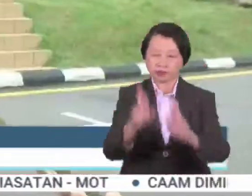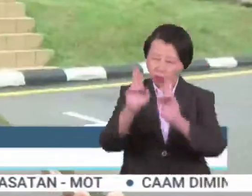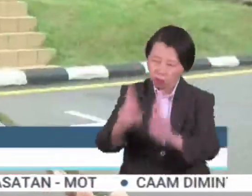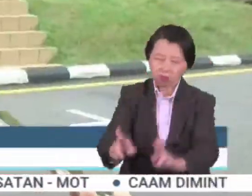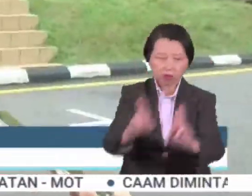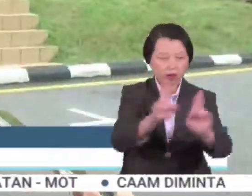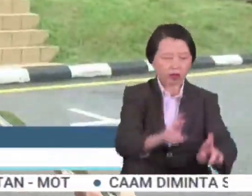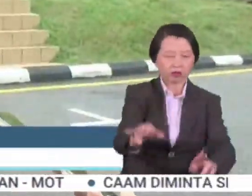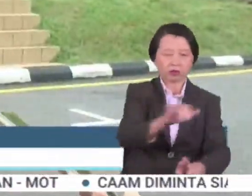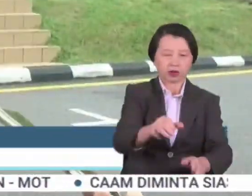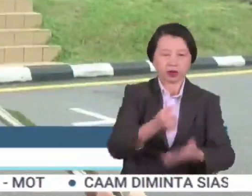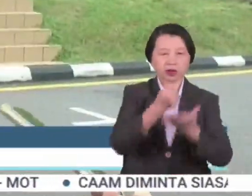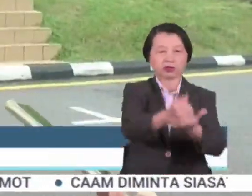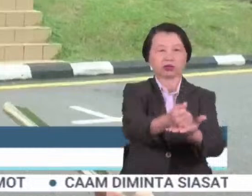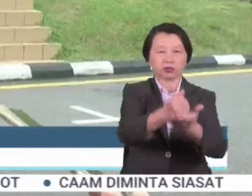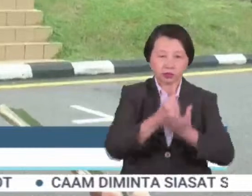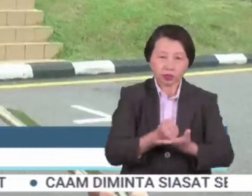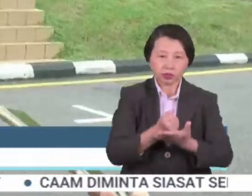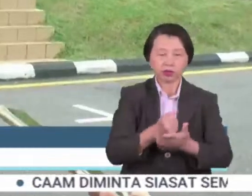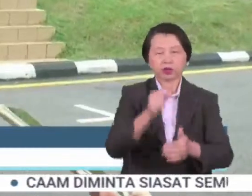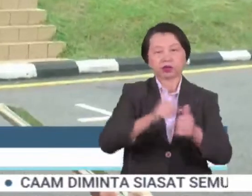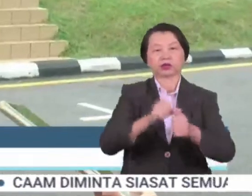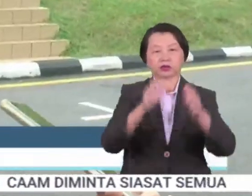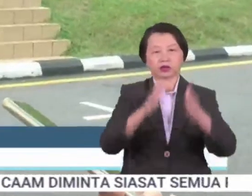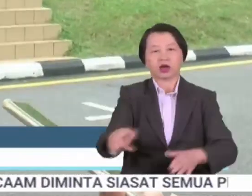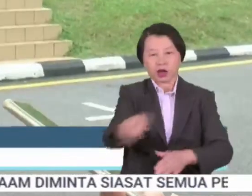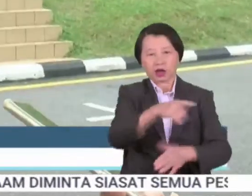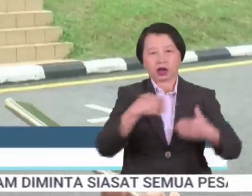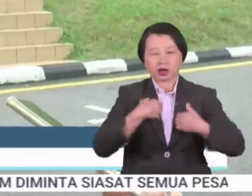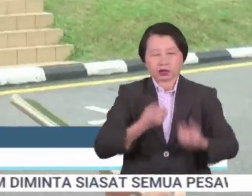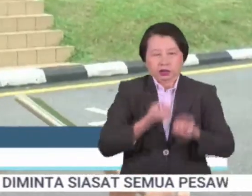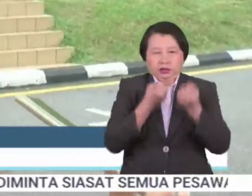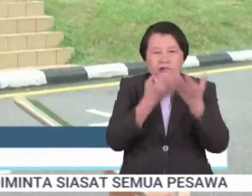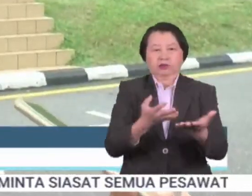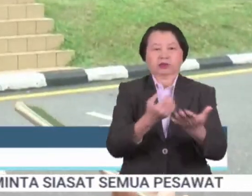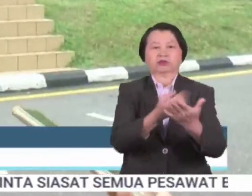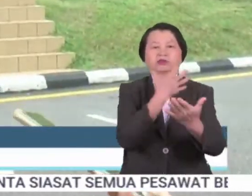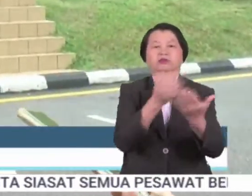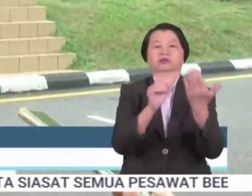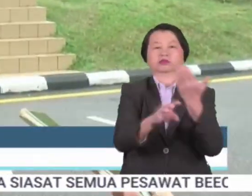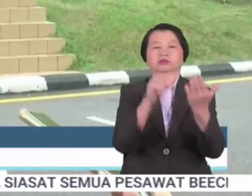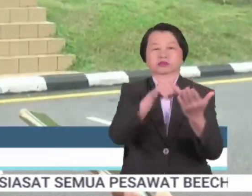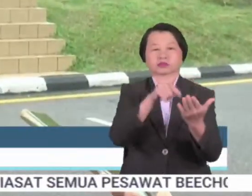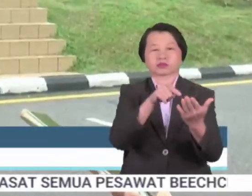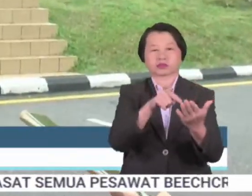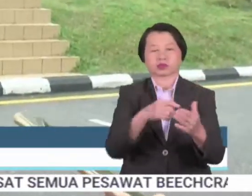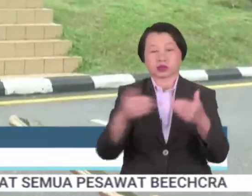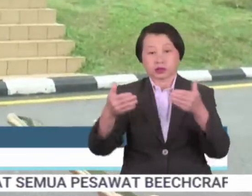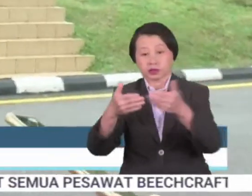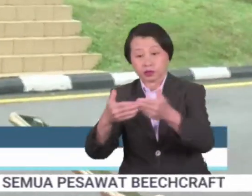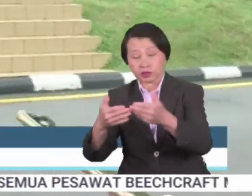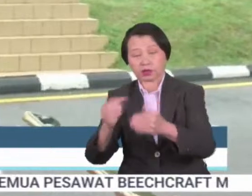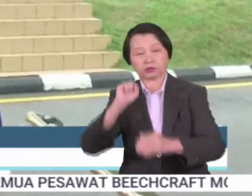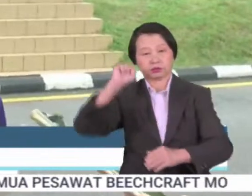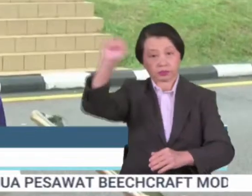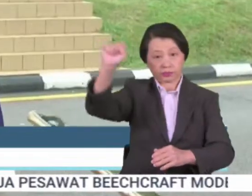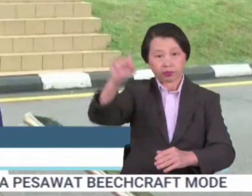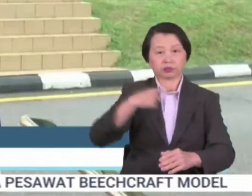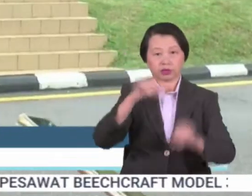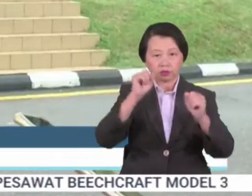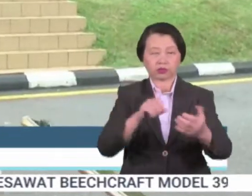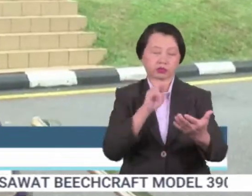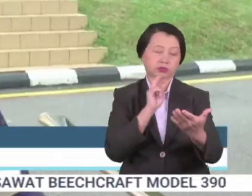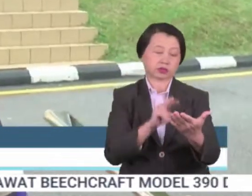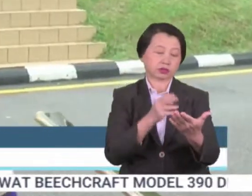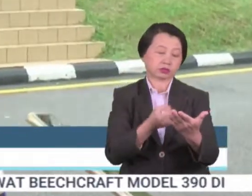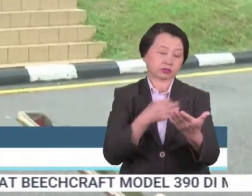hormatmenghormati bantuembantu jadi setiap orang akan ada ruang-ruang sprasi masing-masing saya yakin menjelang kemerdekaan kali ini kita akan dapat